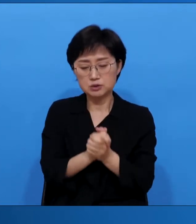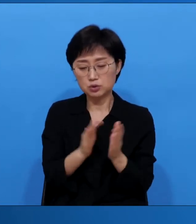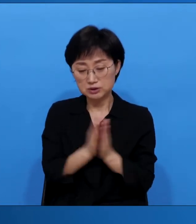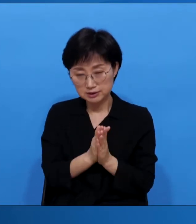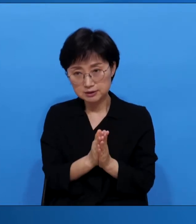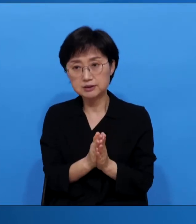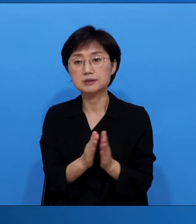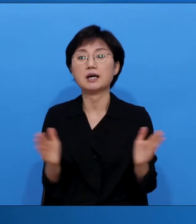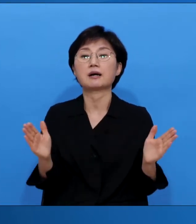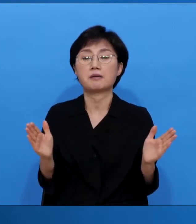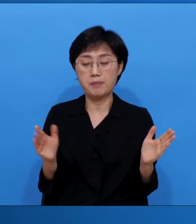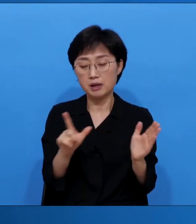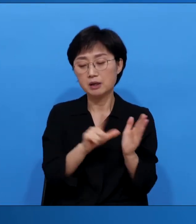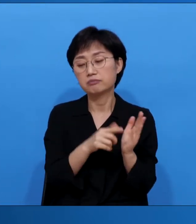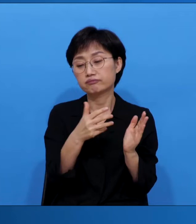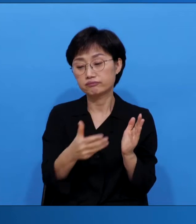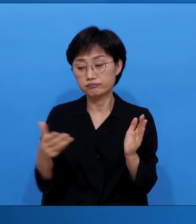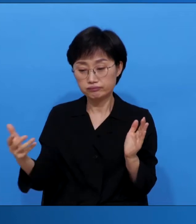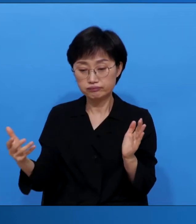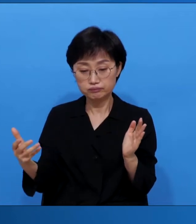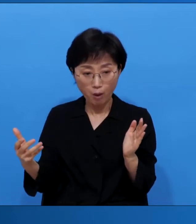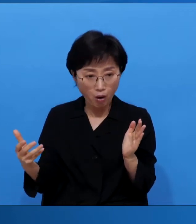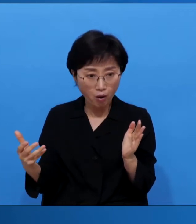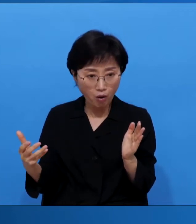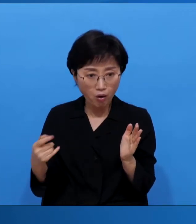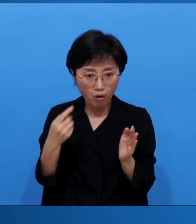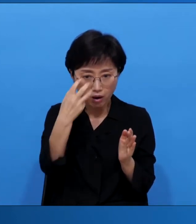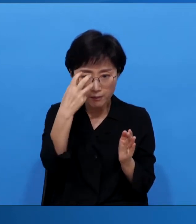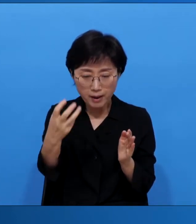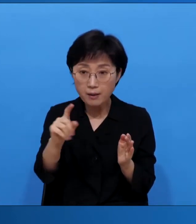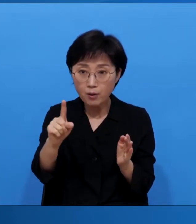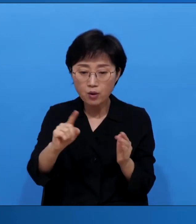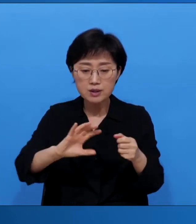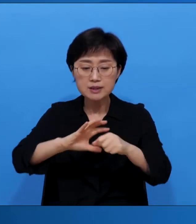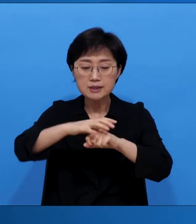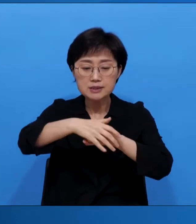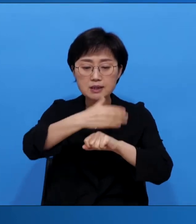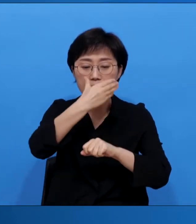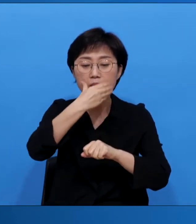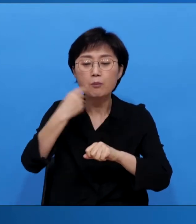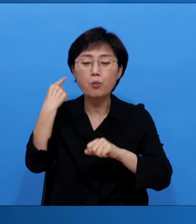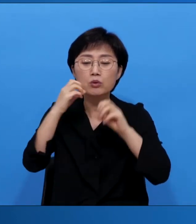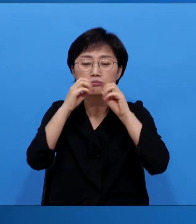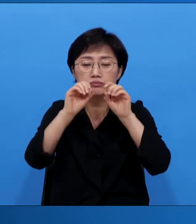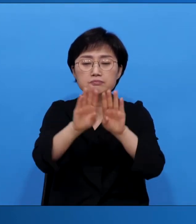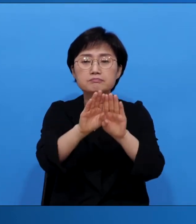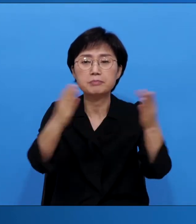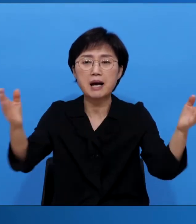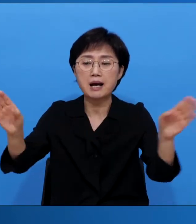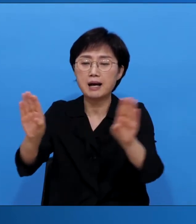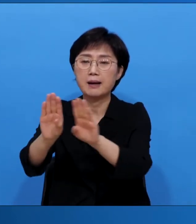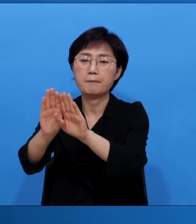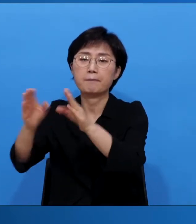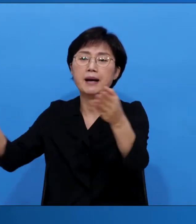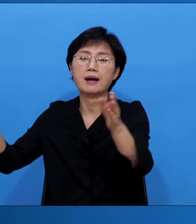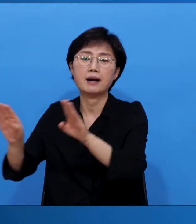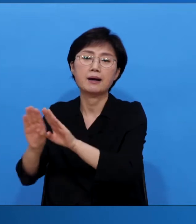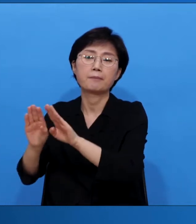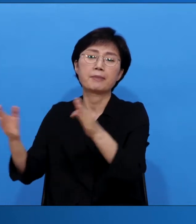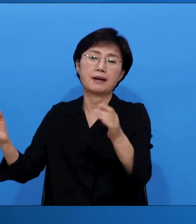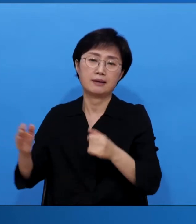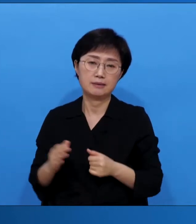나중에요. 세계복음화는 문을 당기셨어요. I began to pray, and how did God answer me? It didn't come immediately, but later on, the door to world evangelization